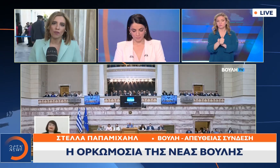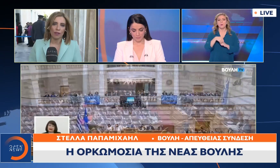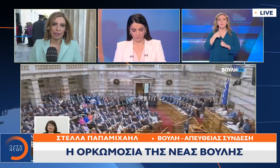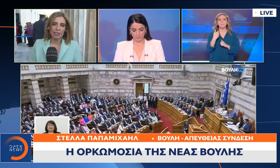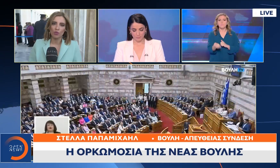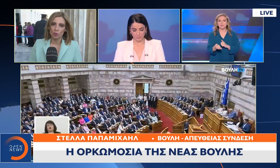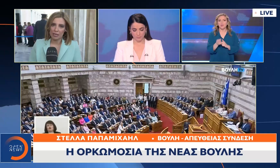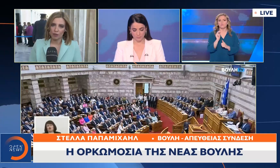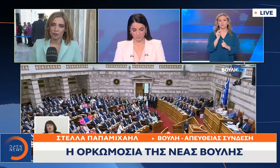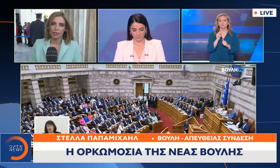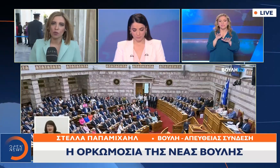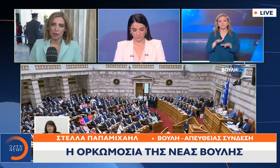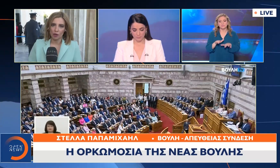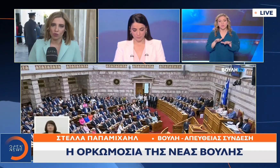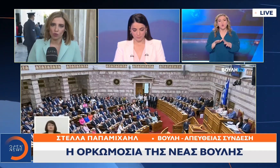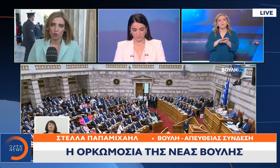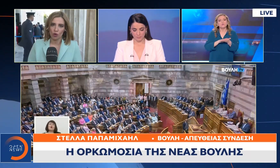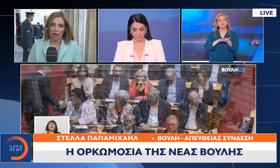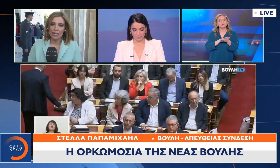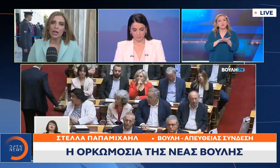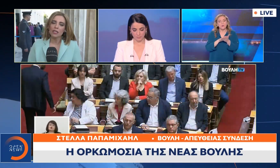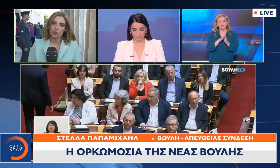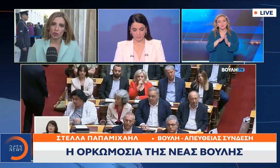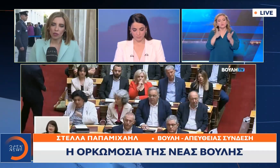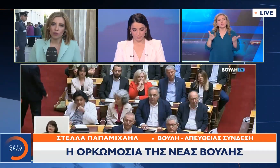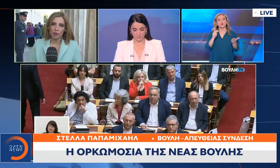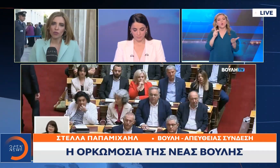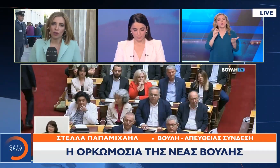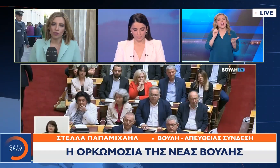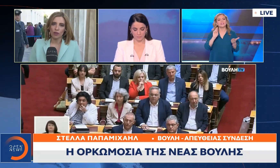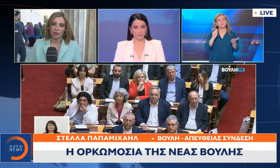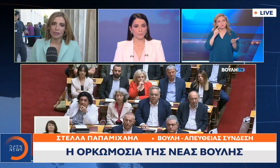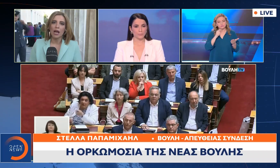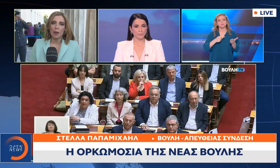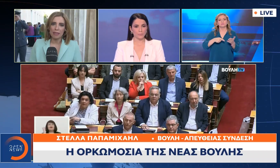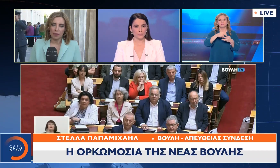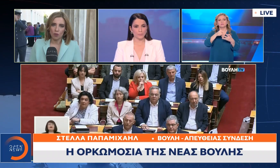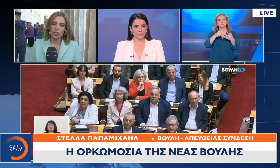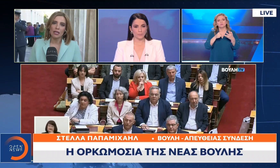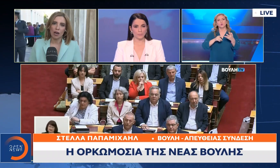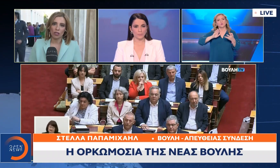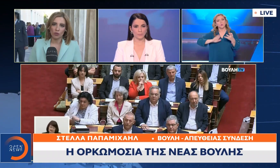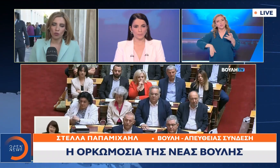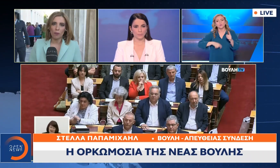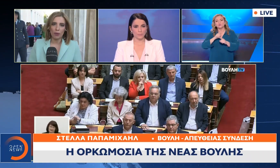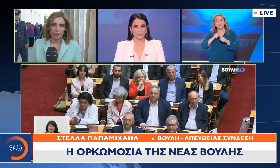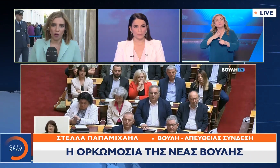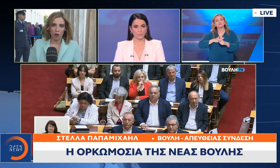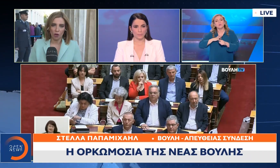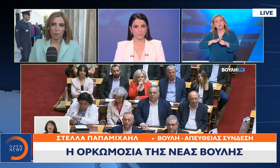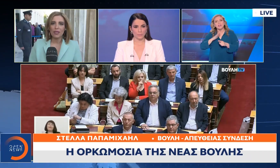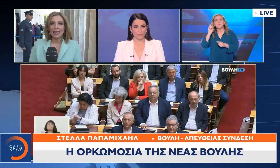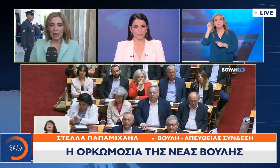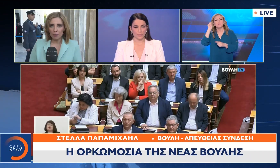θα είναι οι βουλευτές, οι μουσουλμάνοι βουλευτές, οι οποίοι θα ορκιστούν στο Κοράνι. Και στο τέλος, βεβαίως, και όσοι βουλευτές επιθυμούν να ορκιστούν με